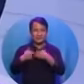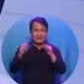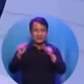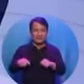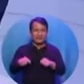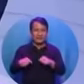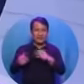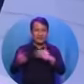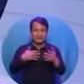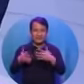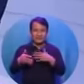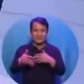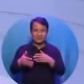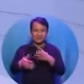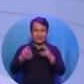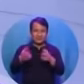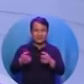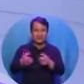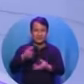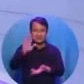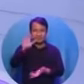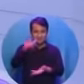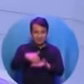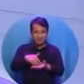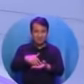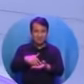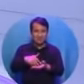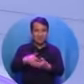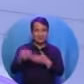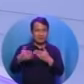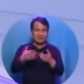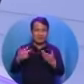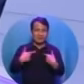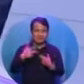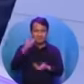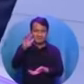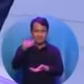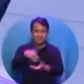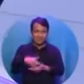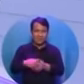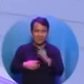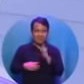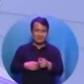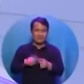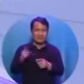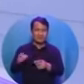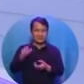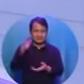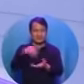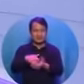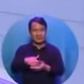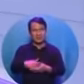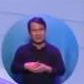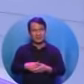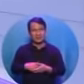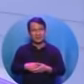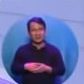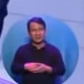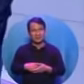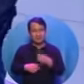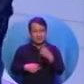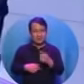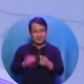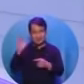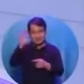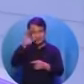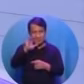po, no matter what, kahit na mapuno tayo, meron lang kayo 5,000 pesos. Sure na yan. 5,000 pesos. Sir, baka pwedeng